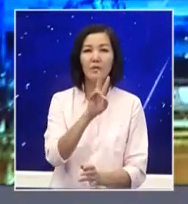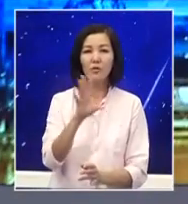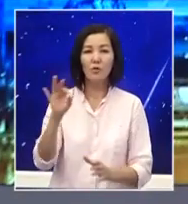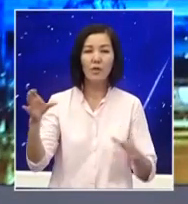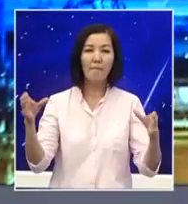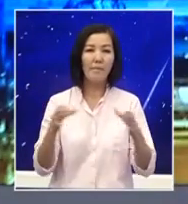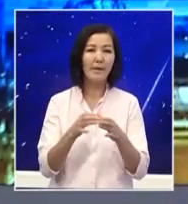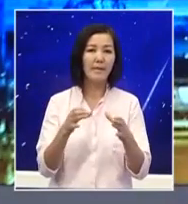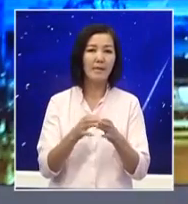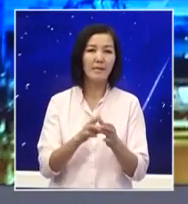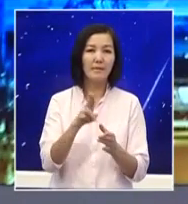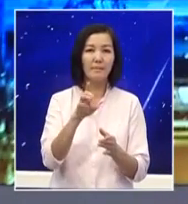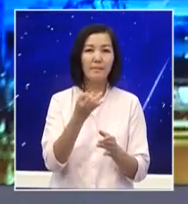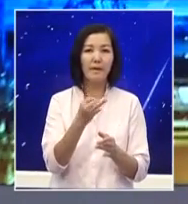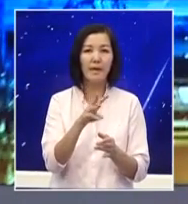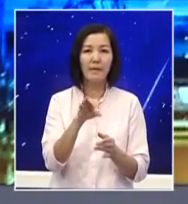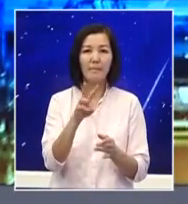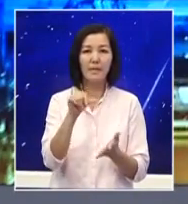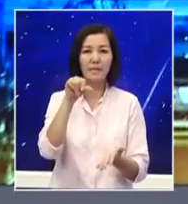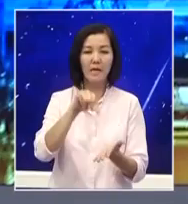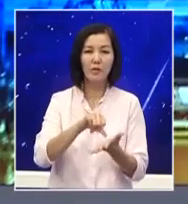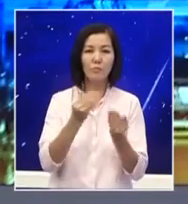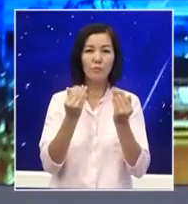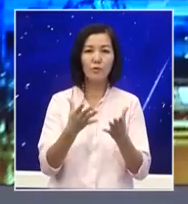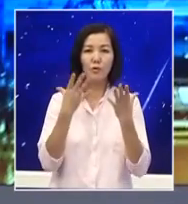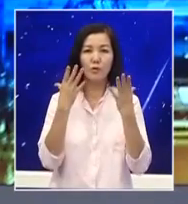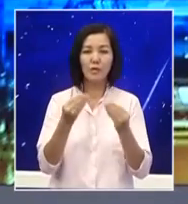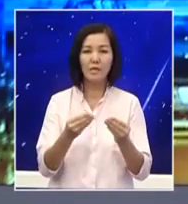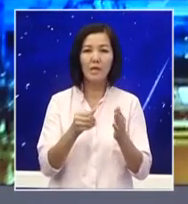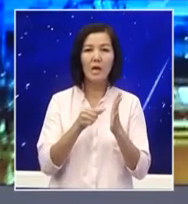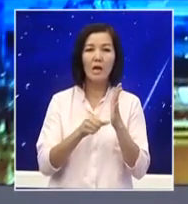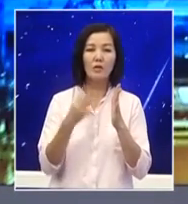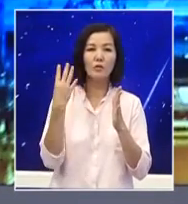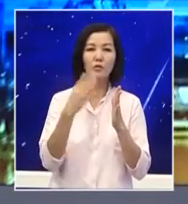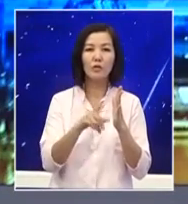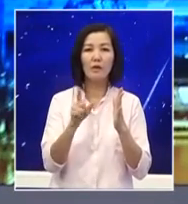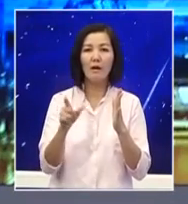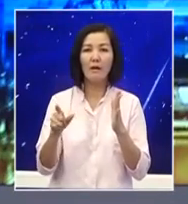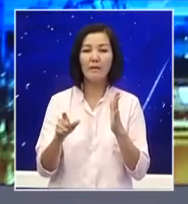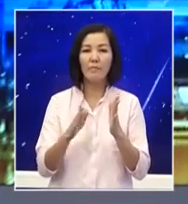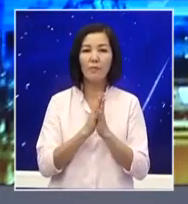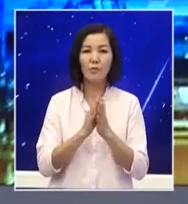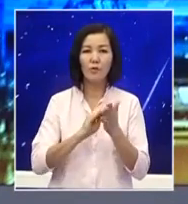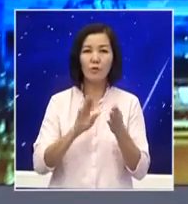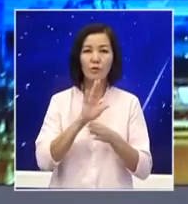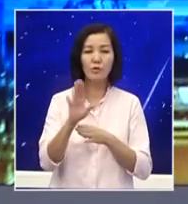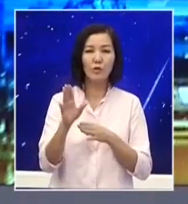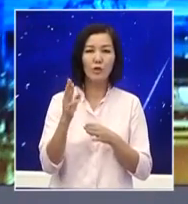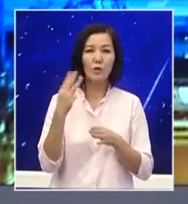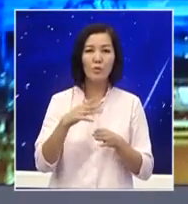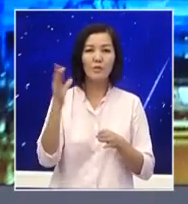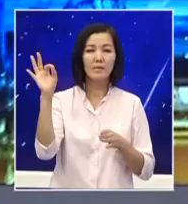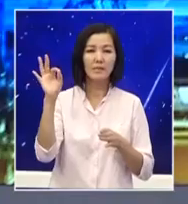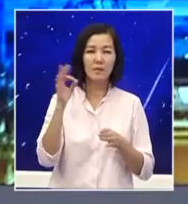Нұр отандықтардан партия ішілік праймеризге қатысуға бүгінгі дейін 640-қа жуық өтініш түскен. Үміткерлердің 35%